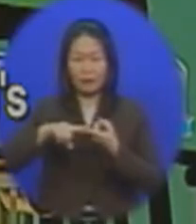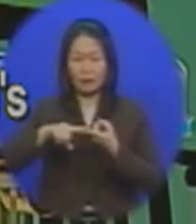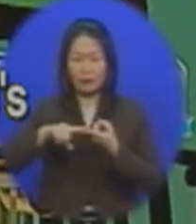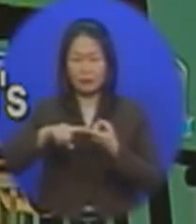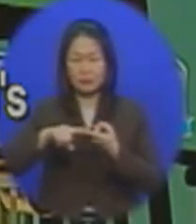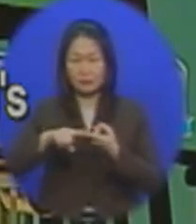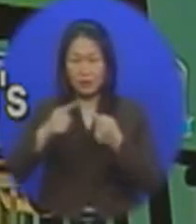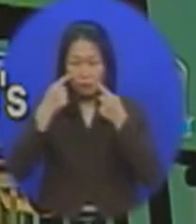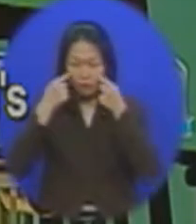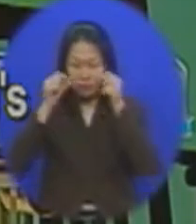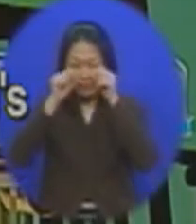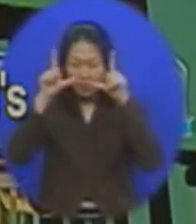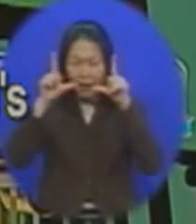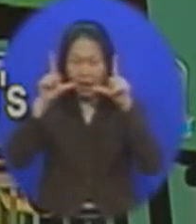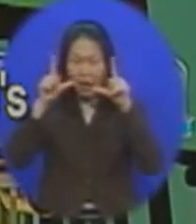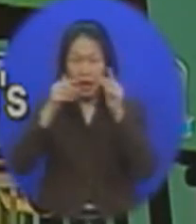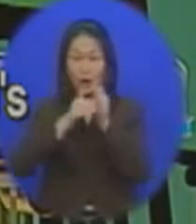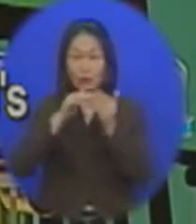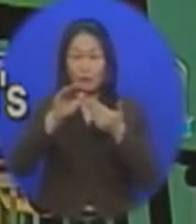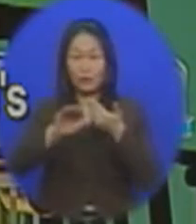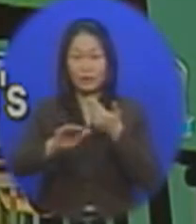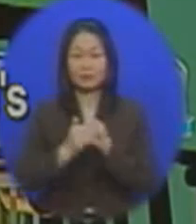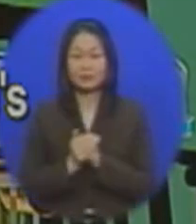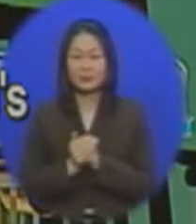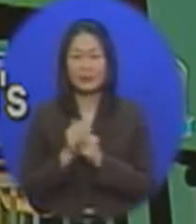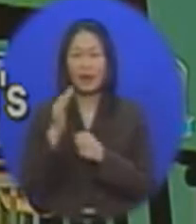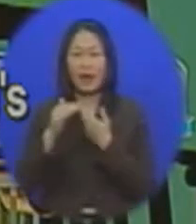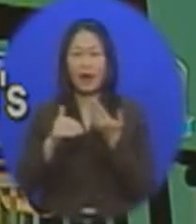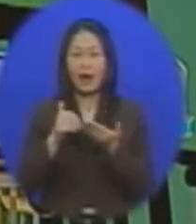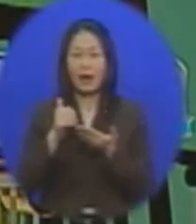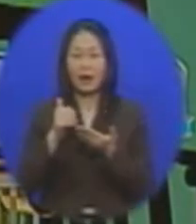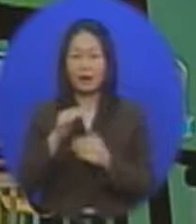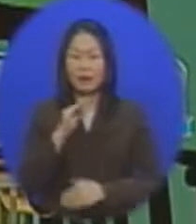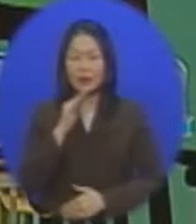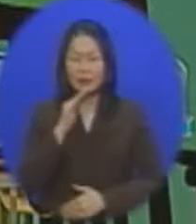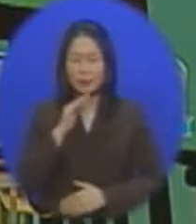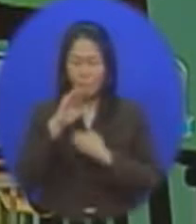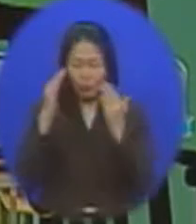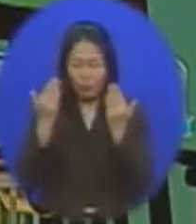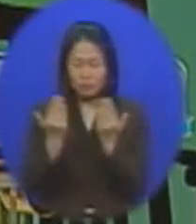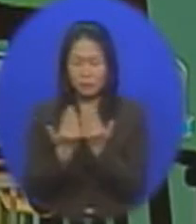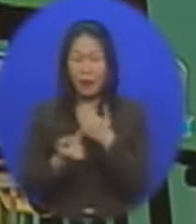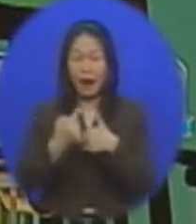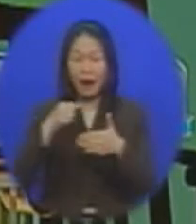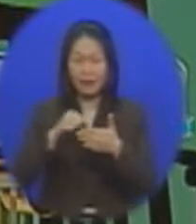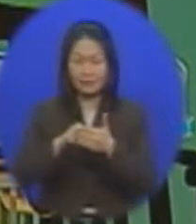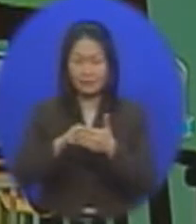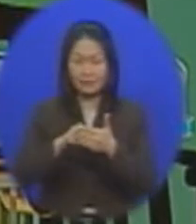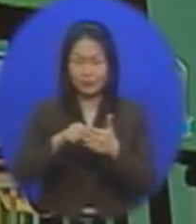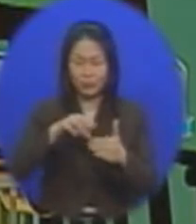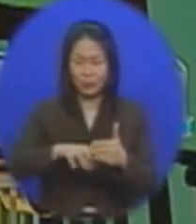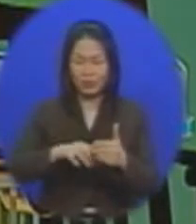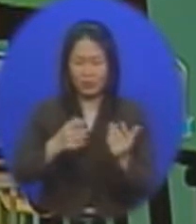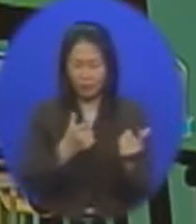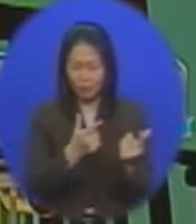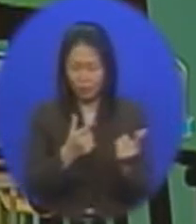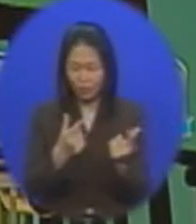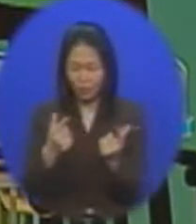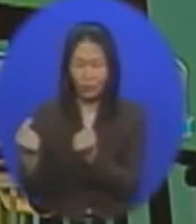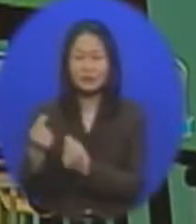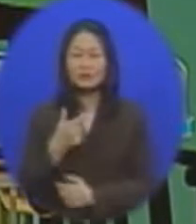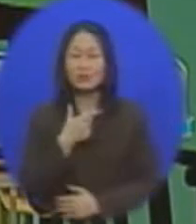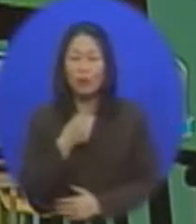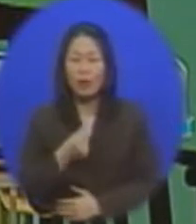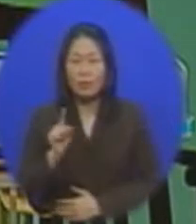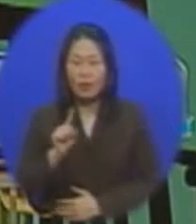눈이 열리고 나면 그러면 아마 다 마음에 한결같은 소원 내가 이